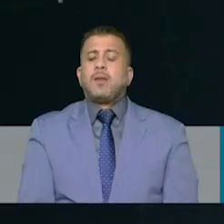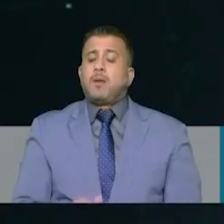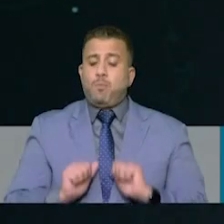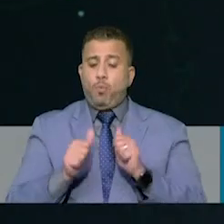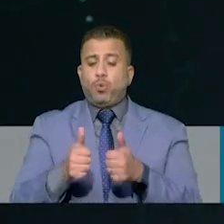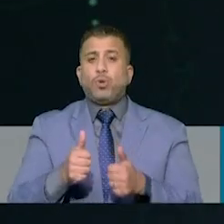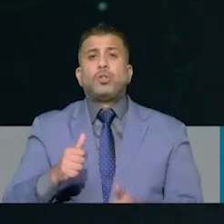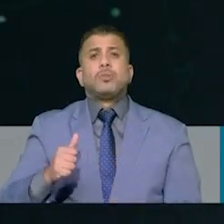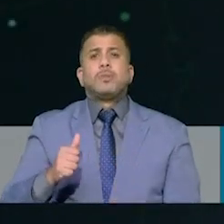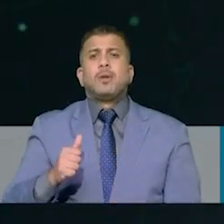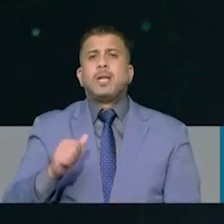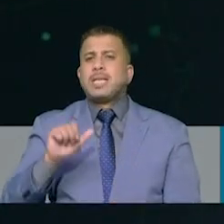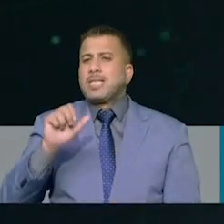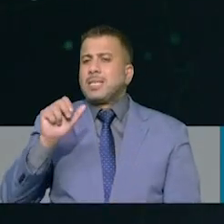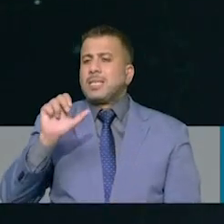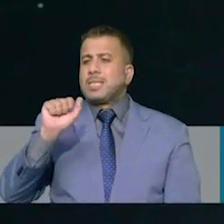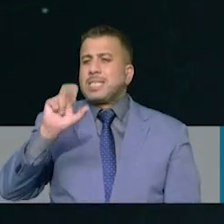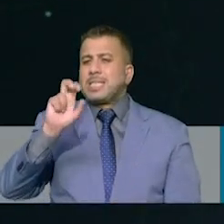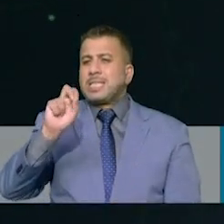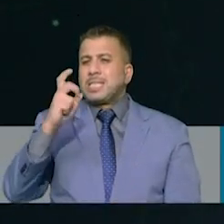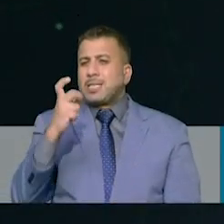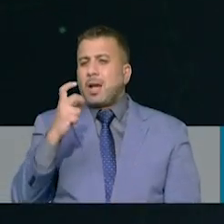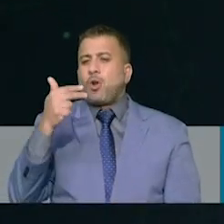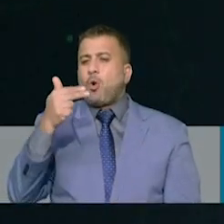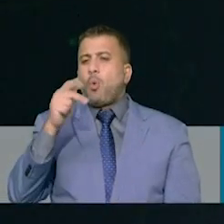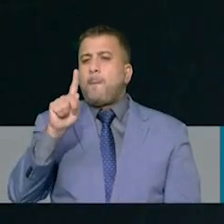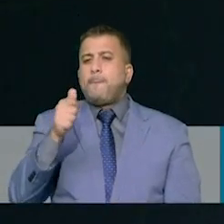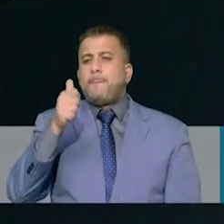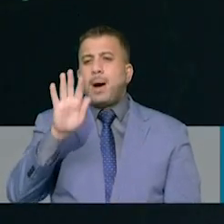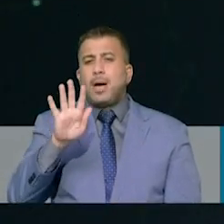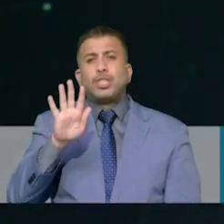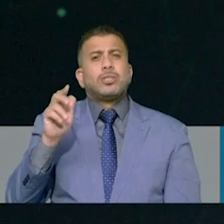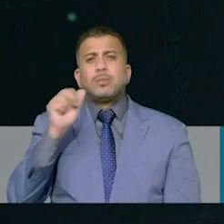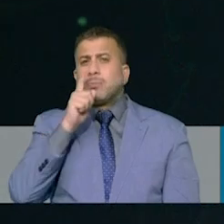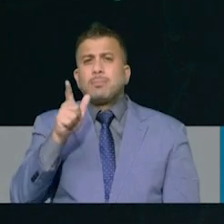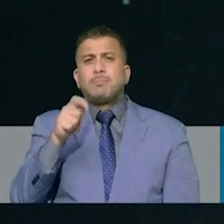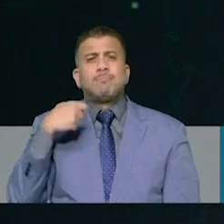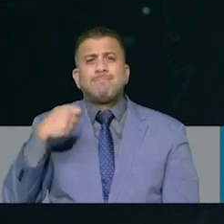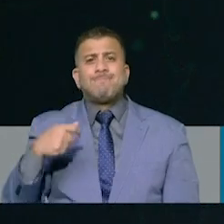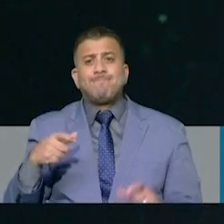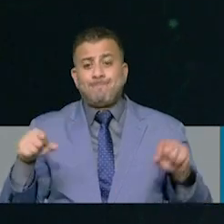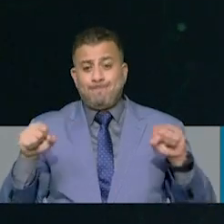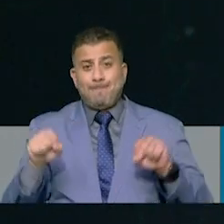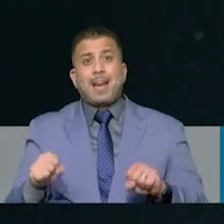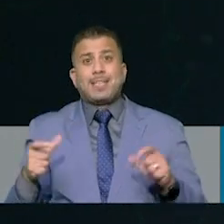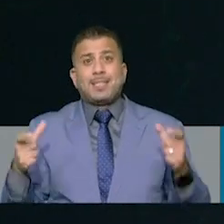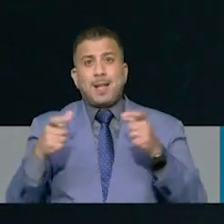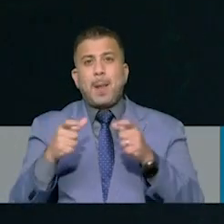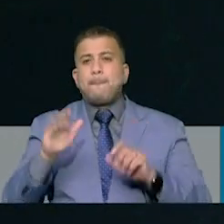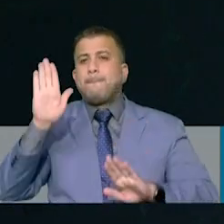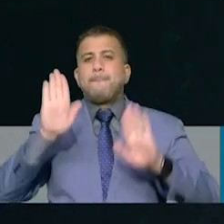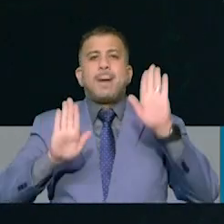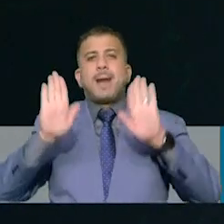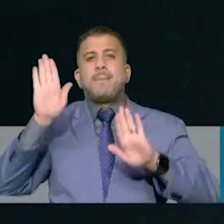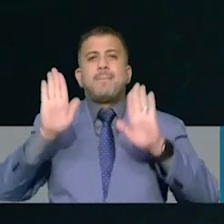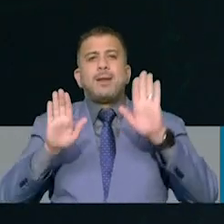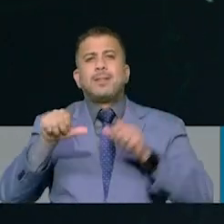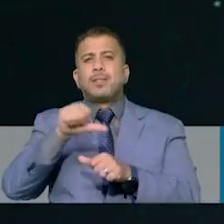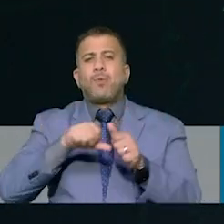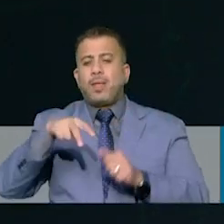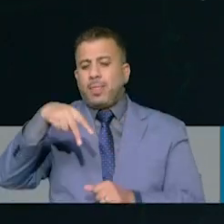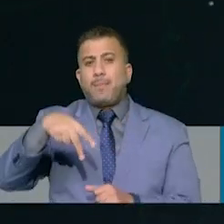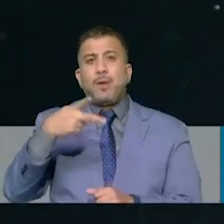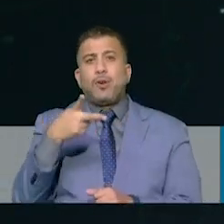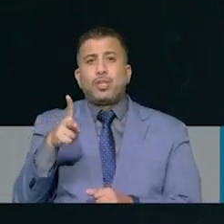بحضور معالي صقر غباش رئيس المجلس الوطني الاتحادي افتتح المجلس الاجتماع البرلماني المصاحب للدوره